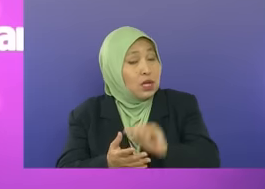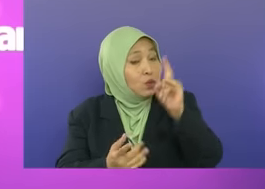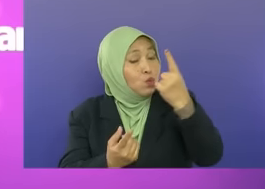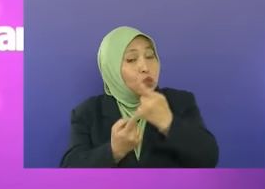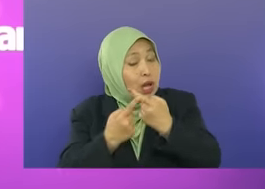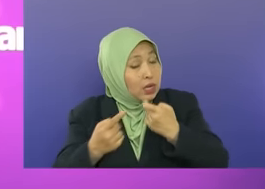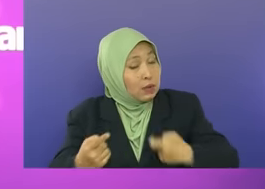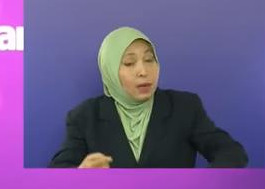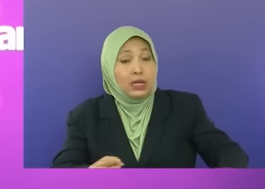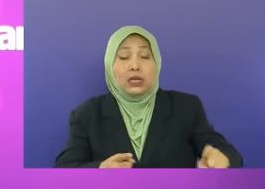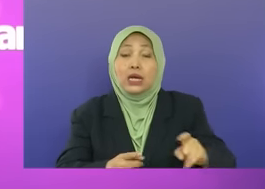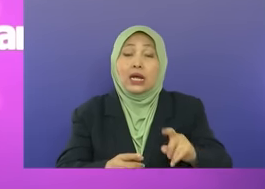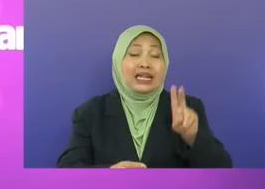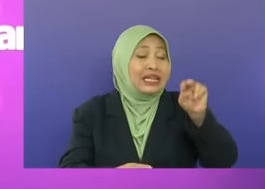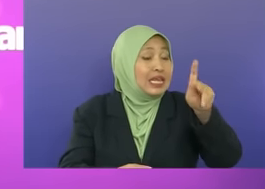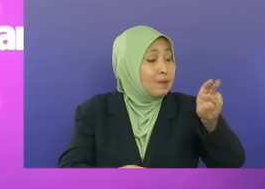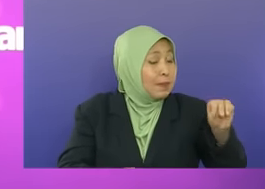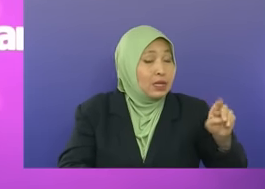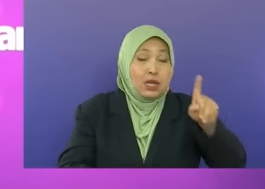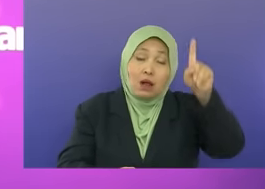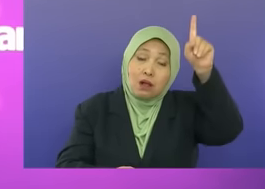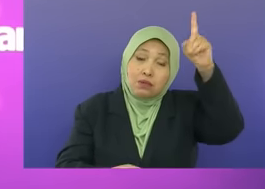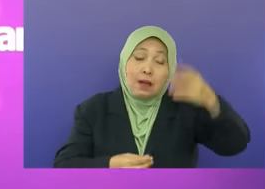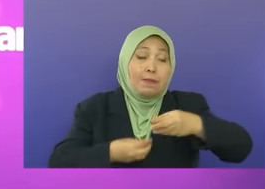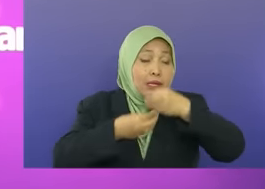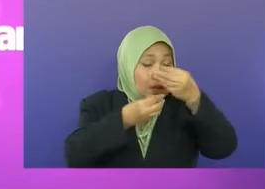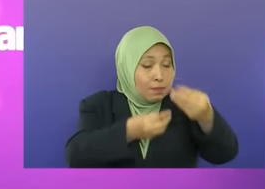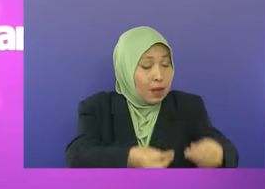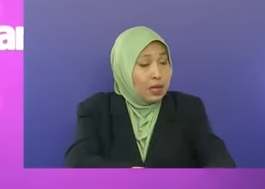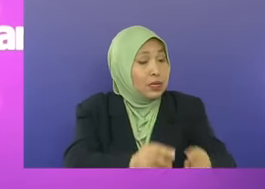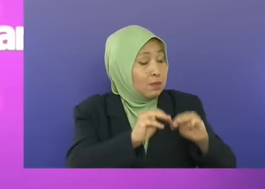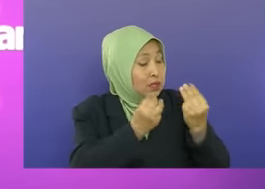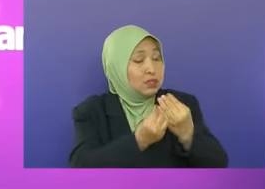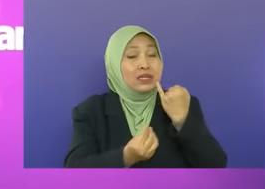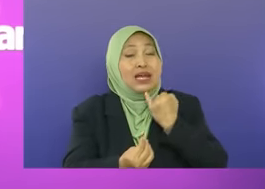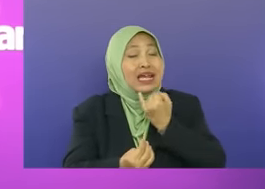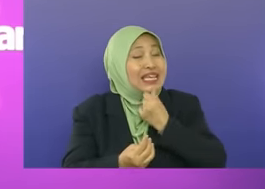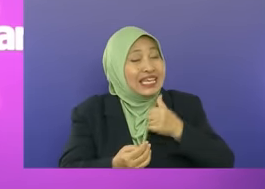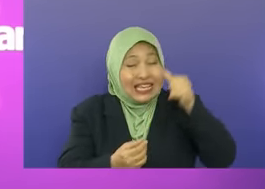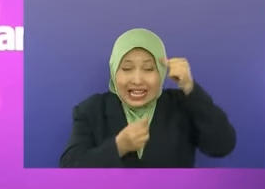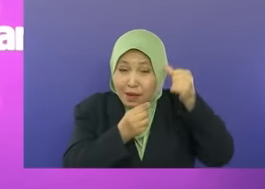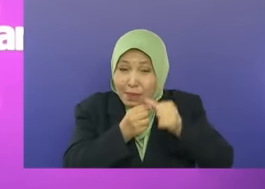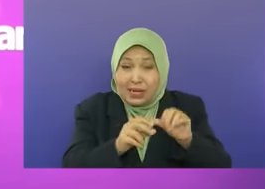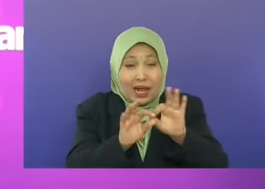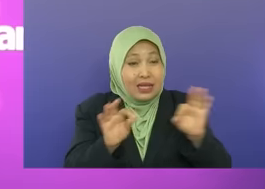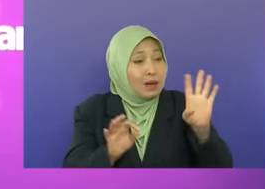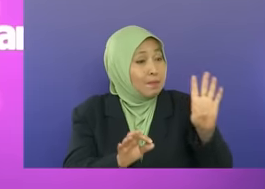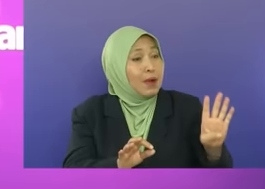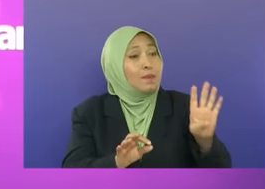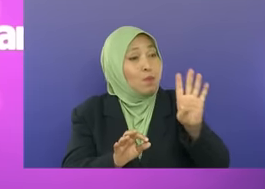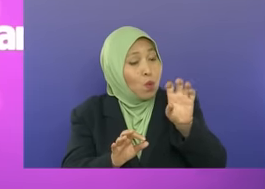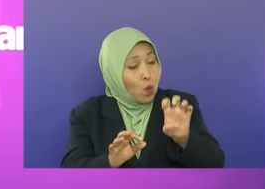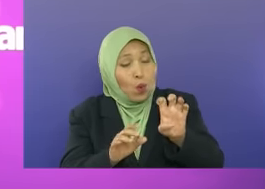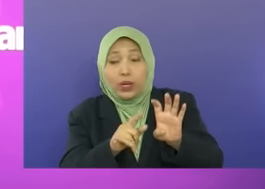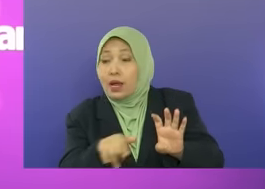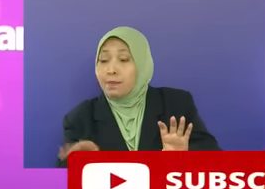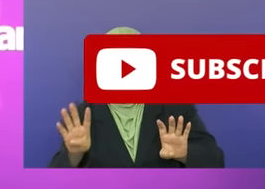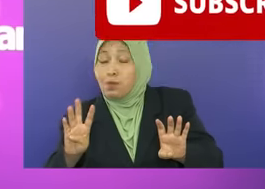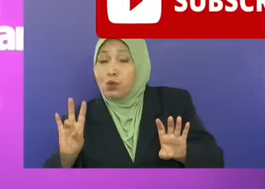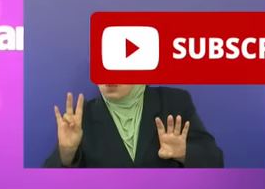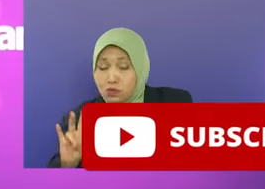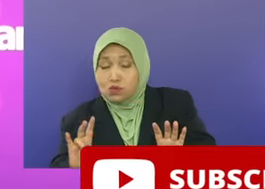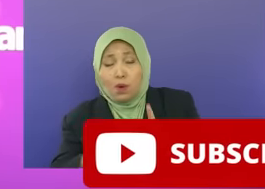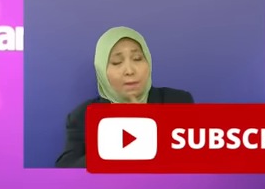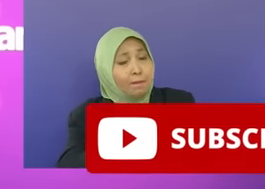daripada nikmat yang Allah suruh kepada Bani Israil ingat pada ayat 40 dan ayat yang ke-47 ialah apabila